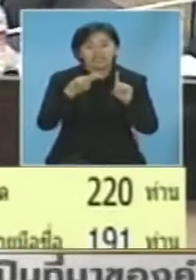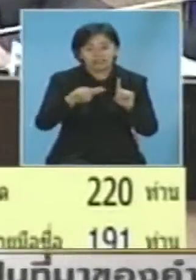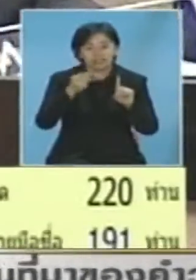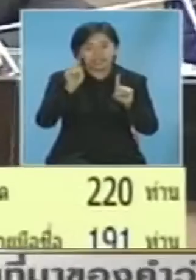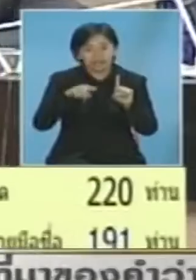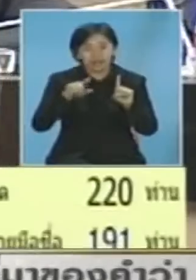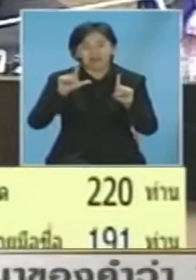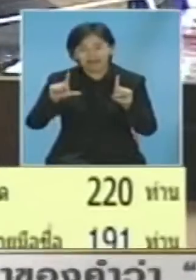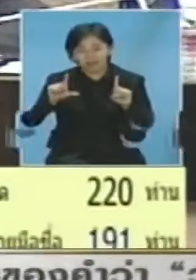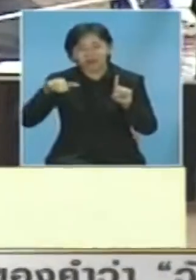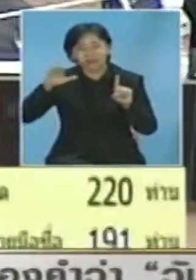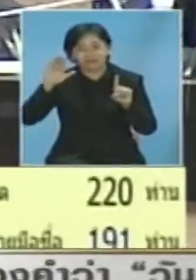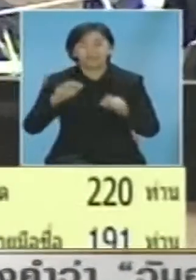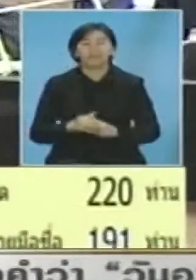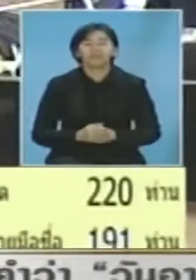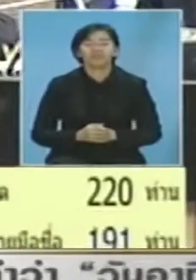11,000 ล้านบาทเศษ